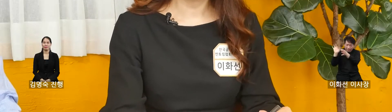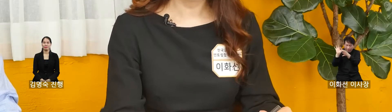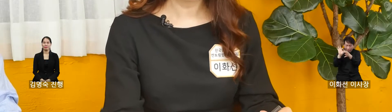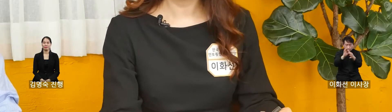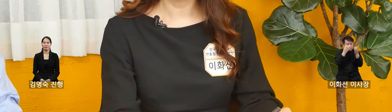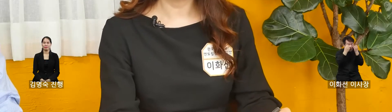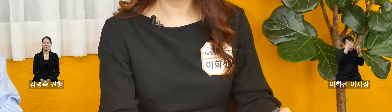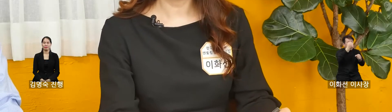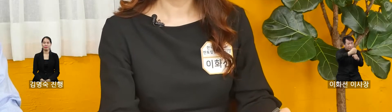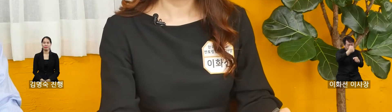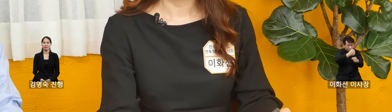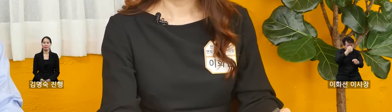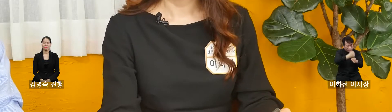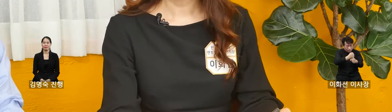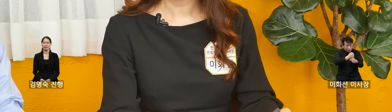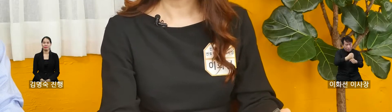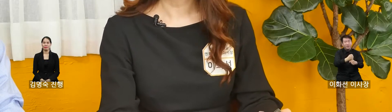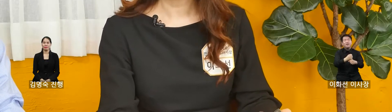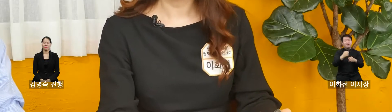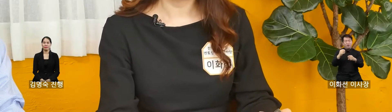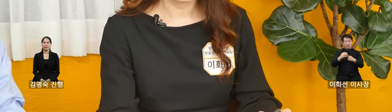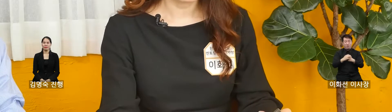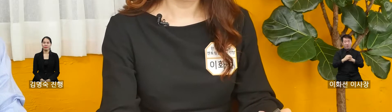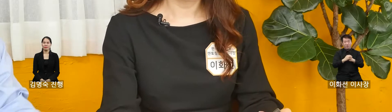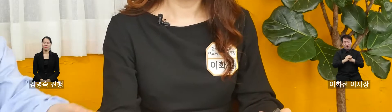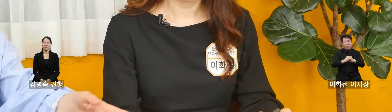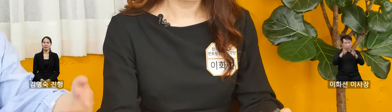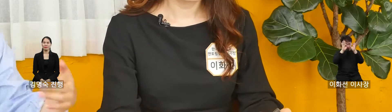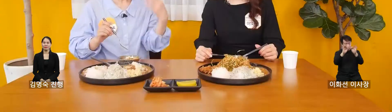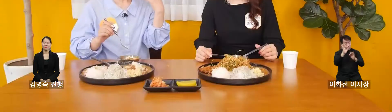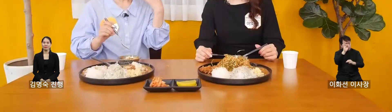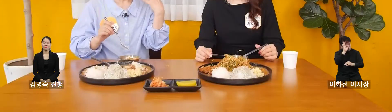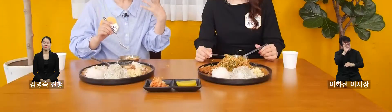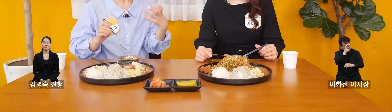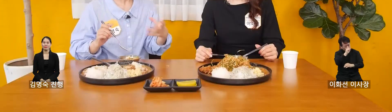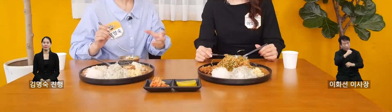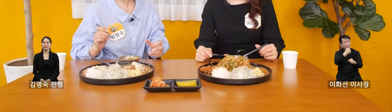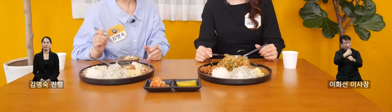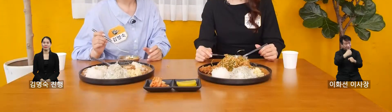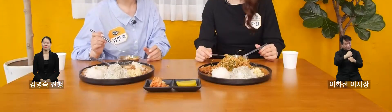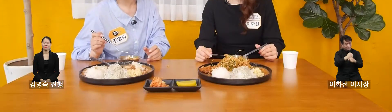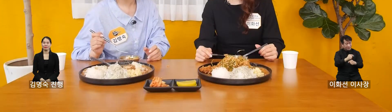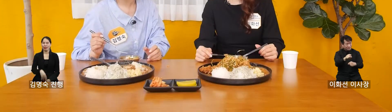새롭게 보기도 좋고 이게 예술이죠.